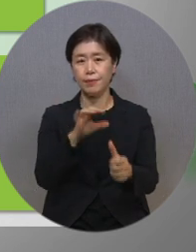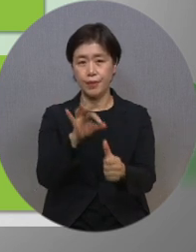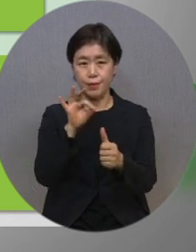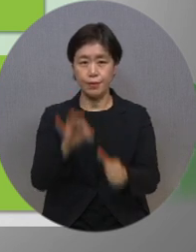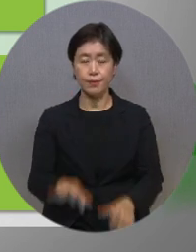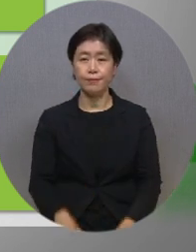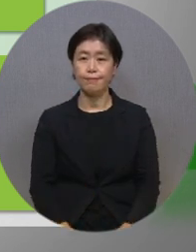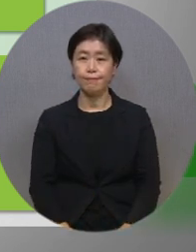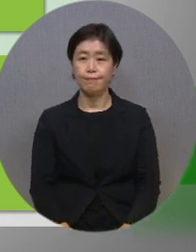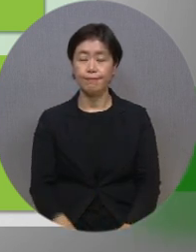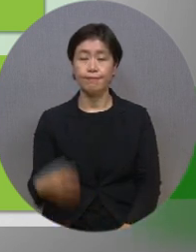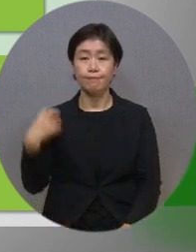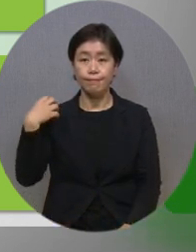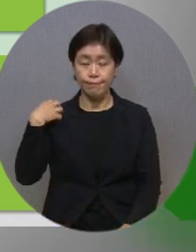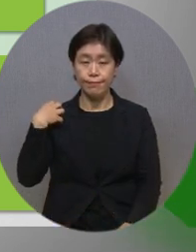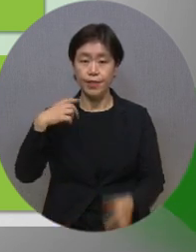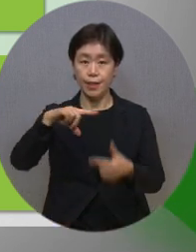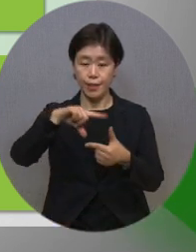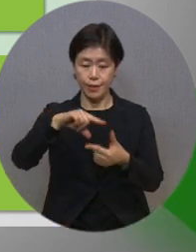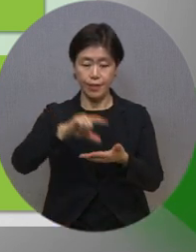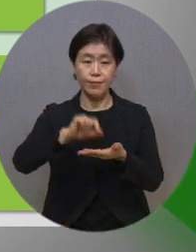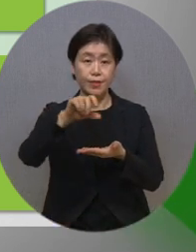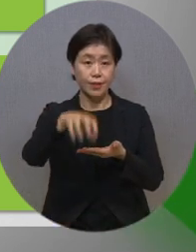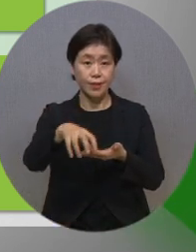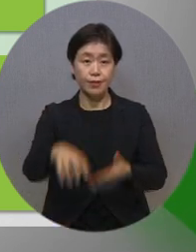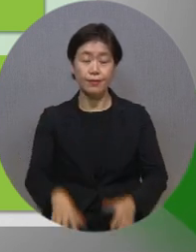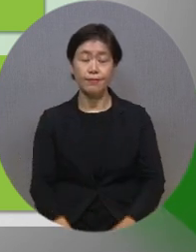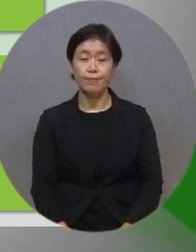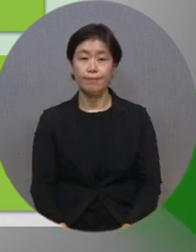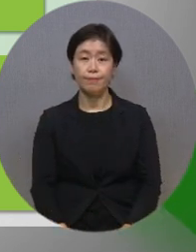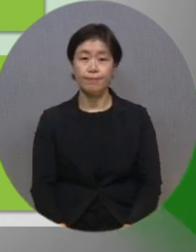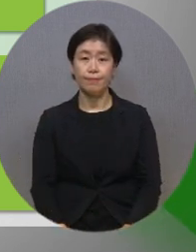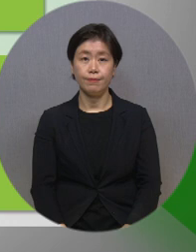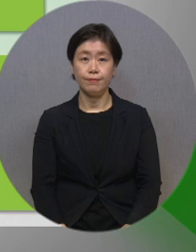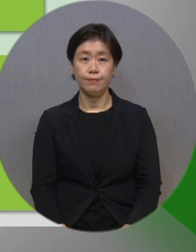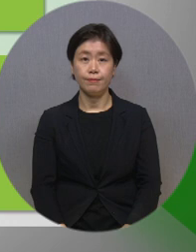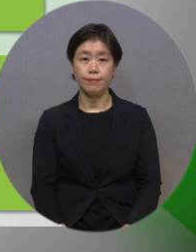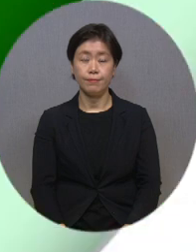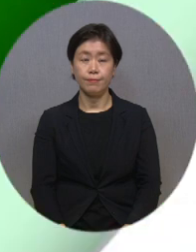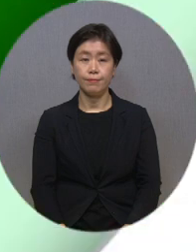채용합니다. 담당 지사는 경남지사입니다.